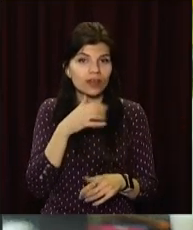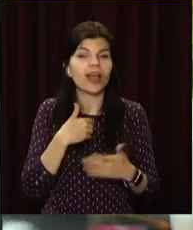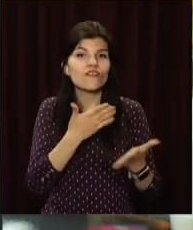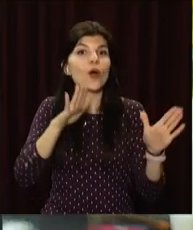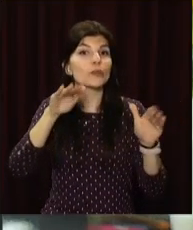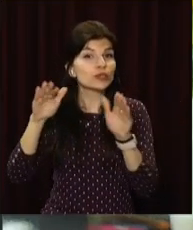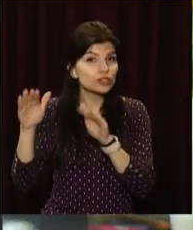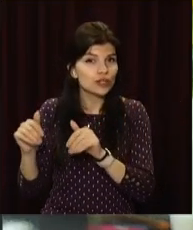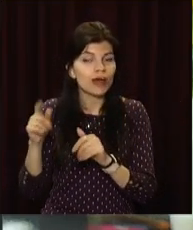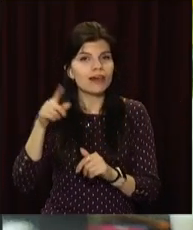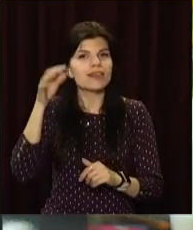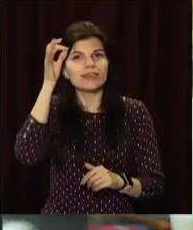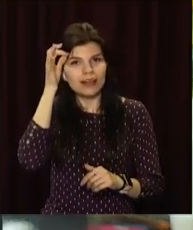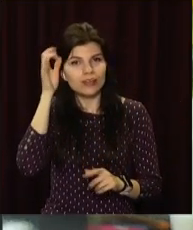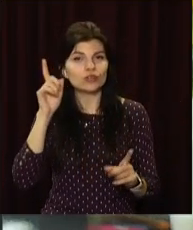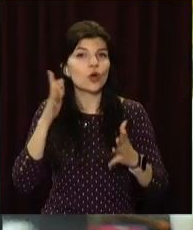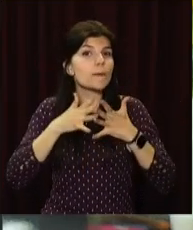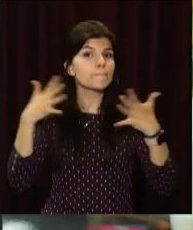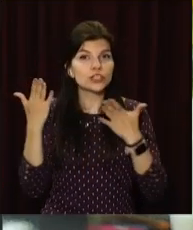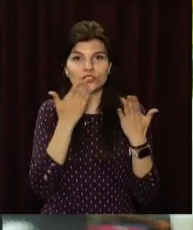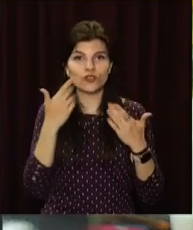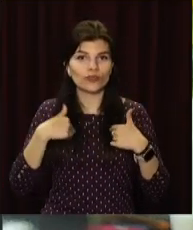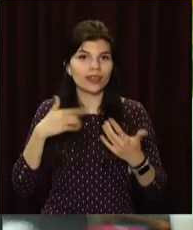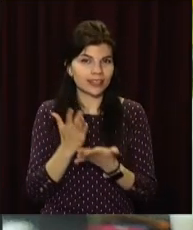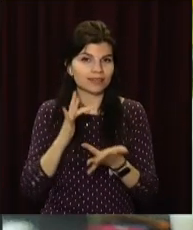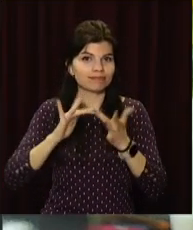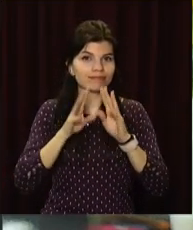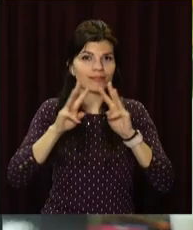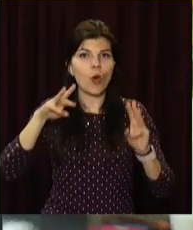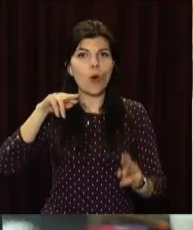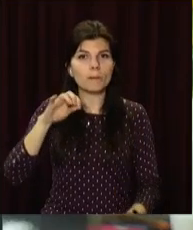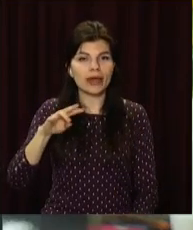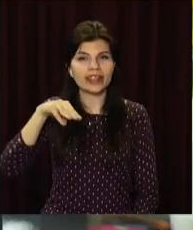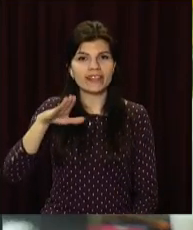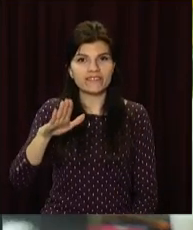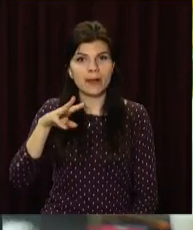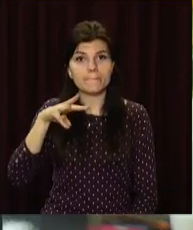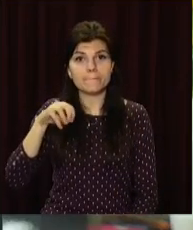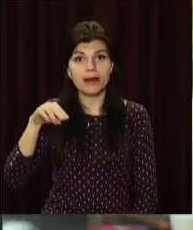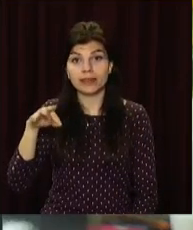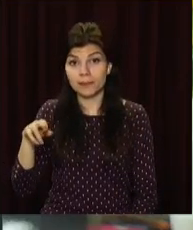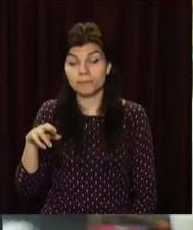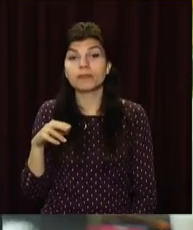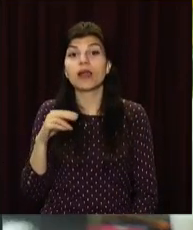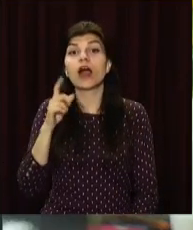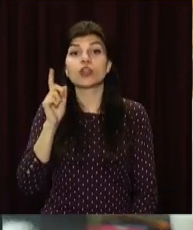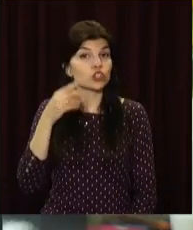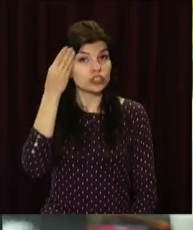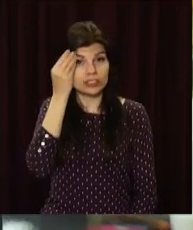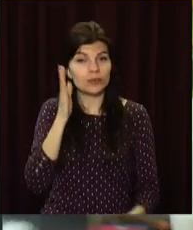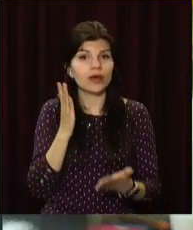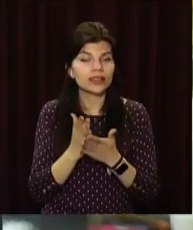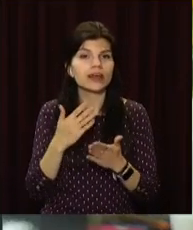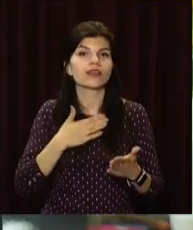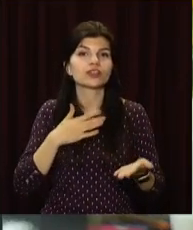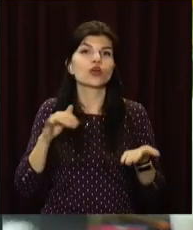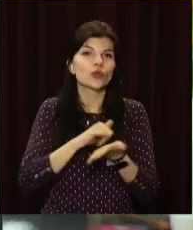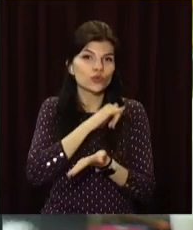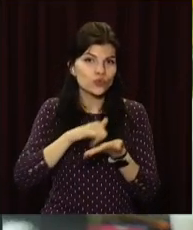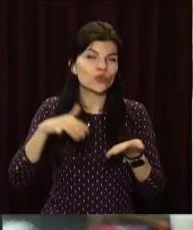вами прощаюся та нагадую, більше читати на нашому сайті opentv.media. Не забувайте і про сюжети в соціальних мережах